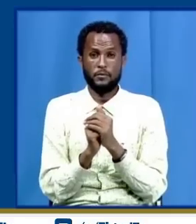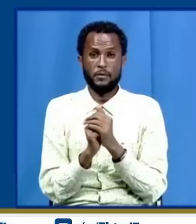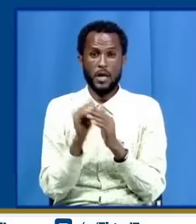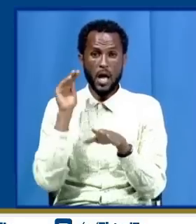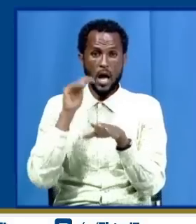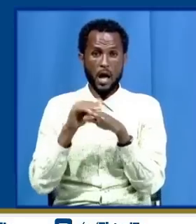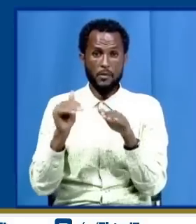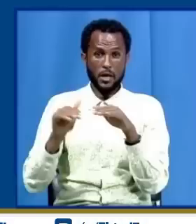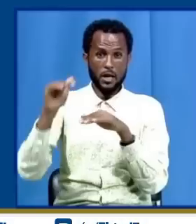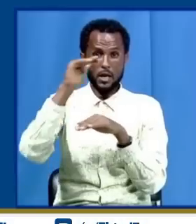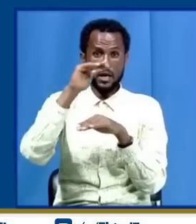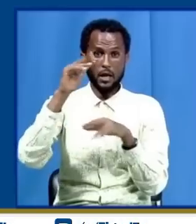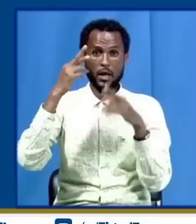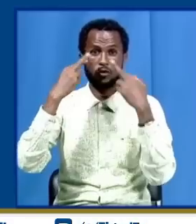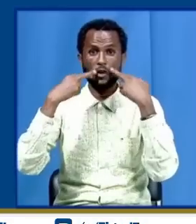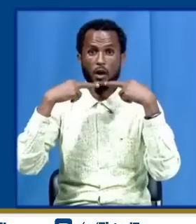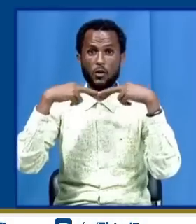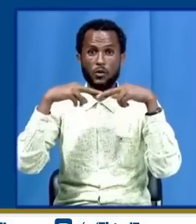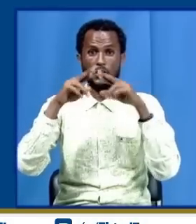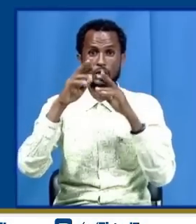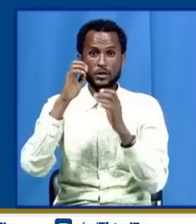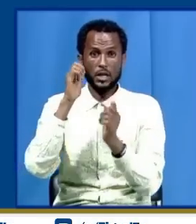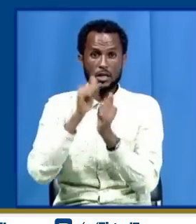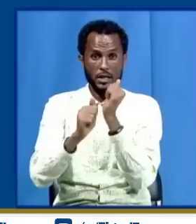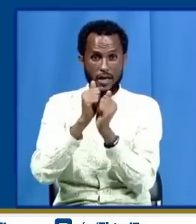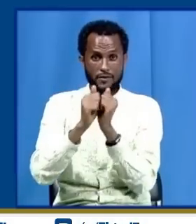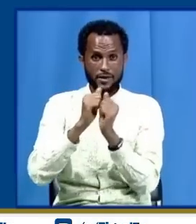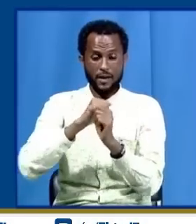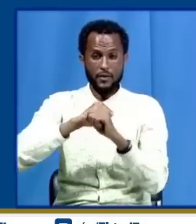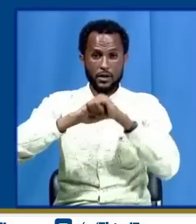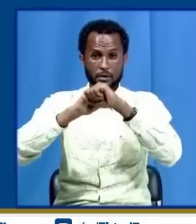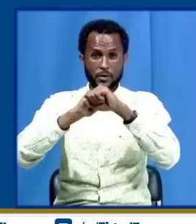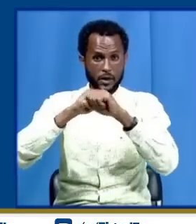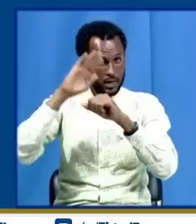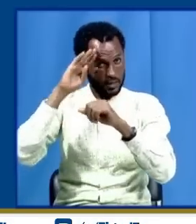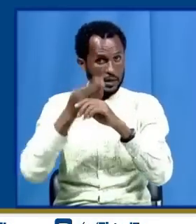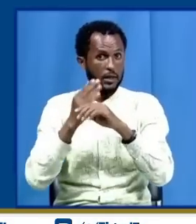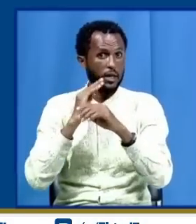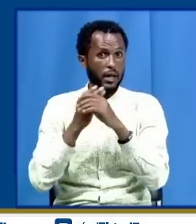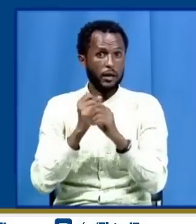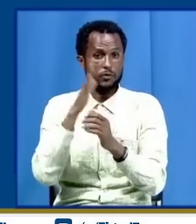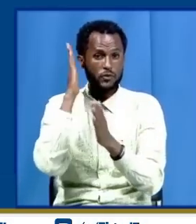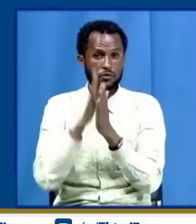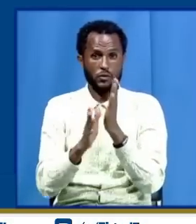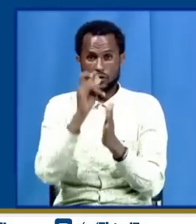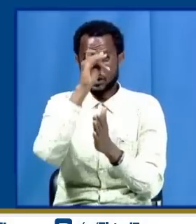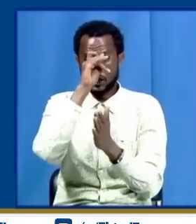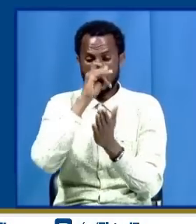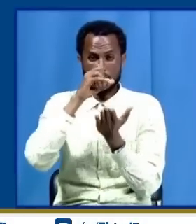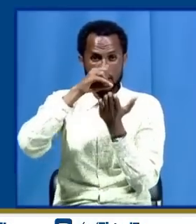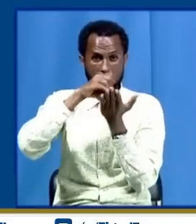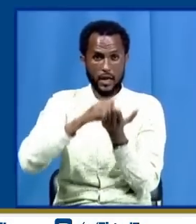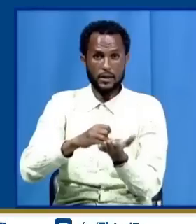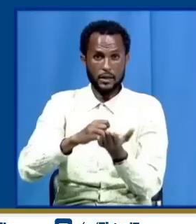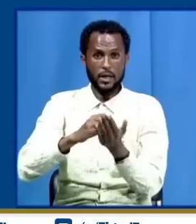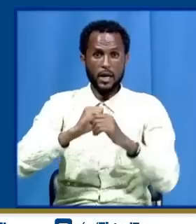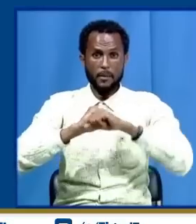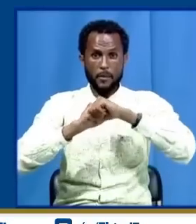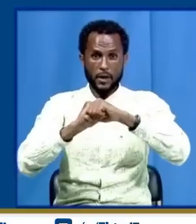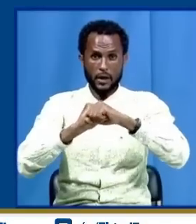ኣብ ልዕሊኻ ዝተኣወጀ ዓሌት ናይ ምጽናት ወራር ክትምክት ደቅኻ ክቲትካ ብፍጹም ጅግንነትን ጽንዓትን